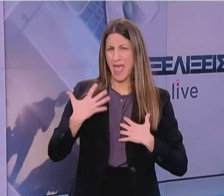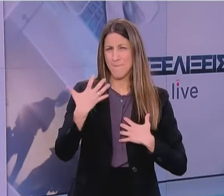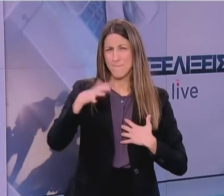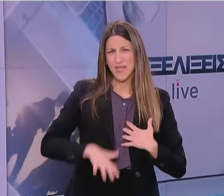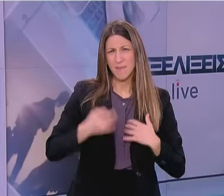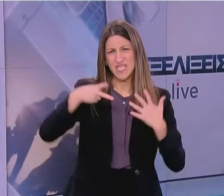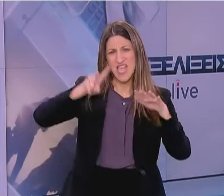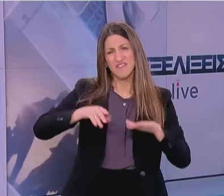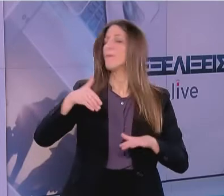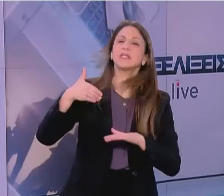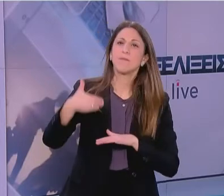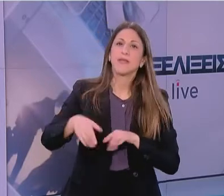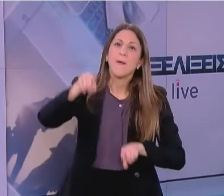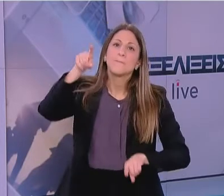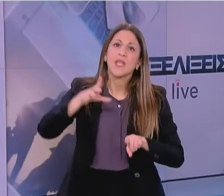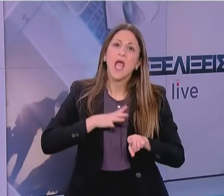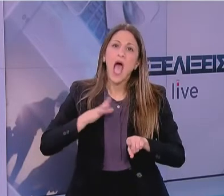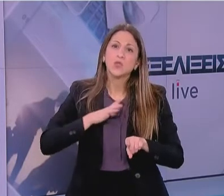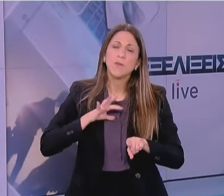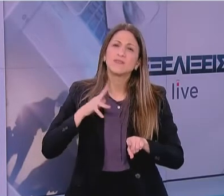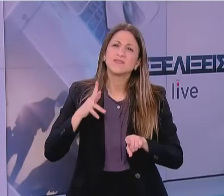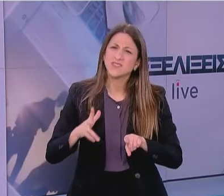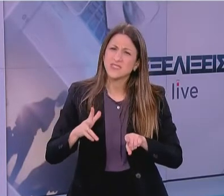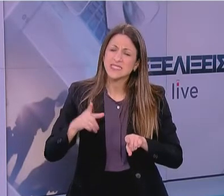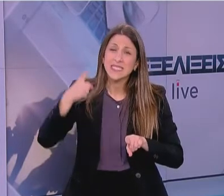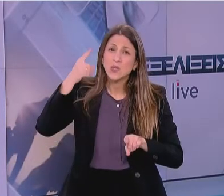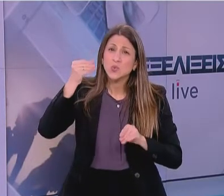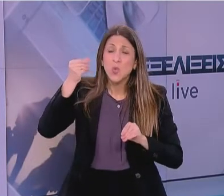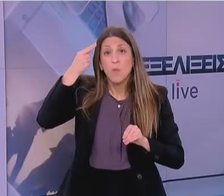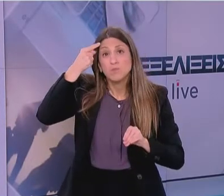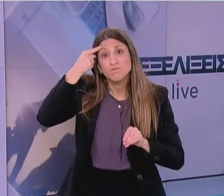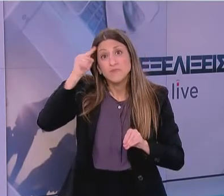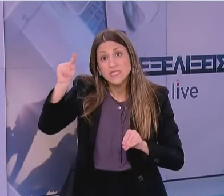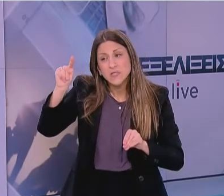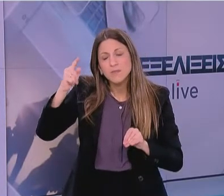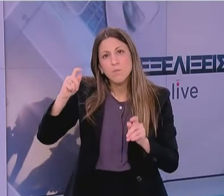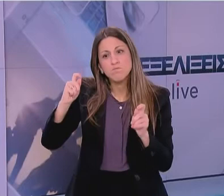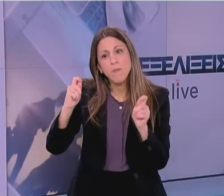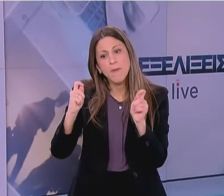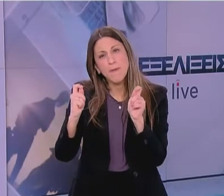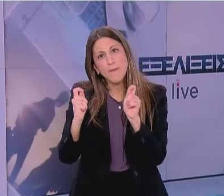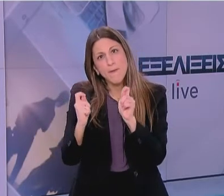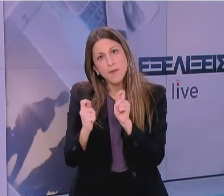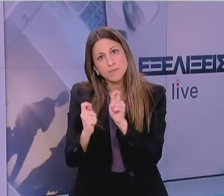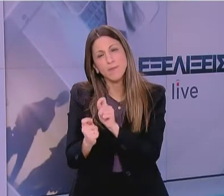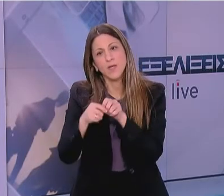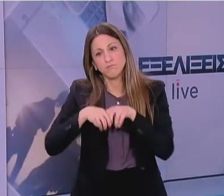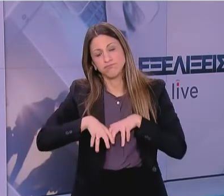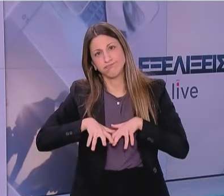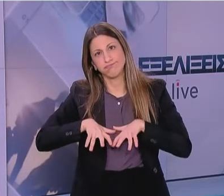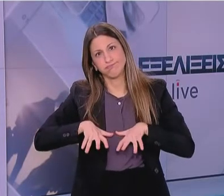μέρες σε κάποιους αρρώστους με τους μηχανισμούς που σας είπα που ακόμα δεν είναι γνωστοί, αλλάζει ξαφνικά, γίνεται πιο